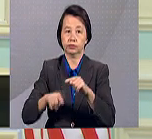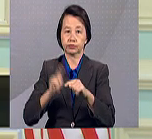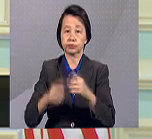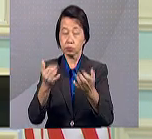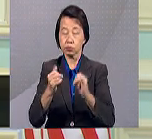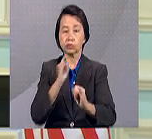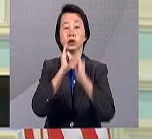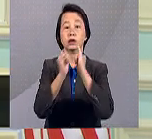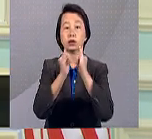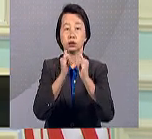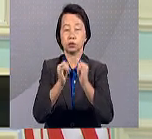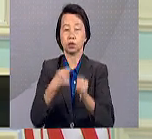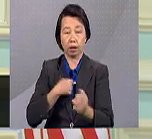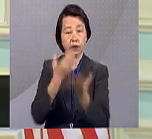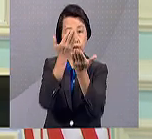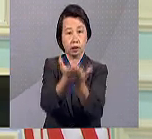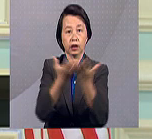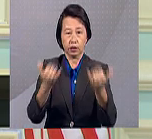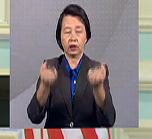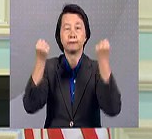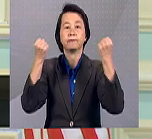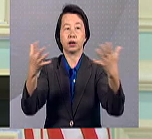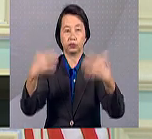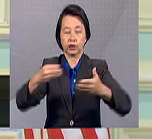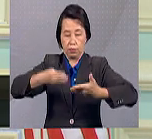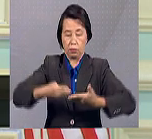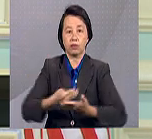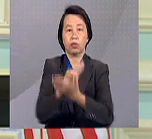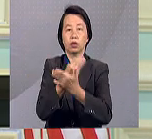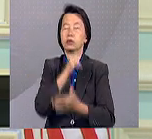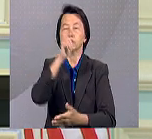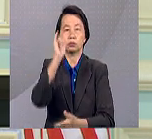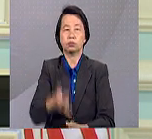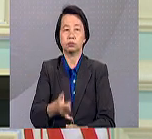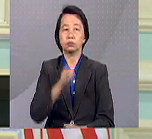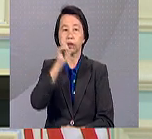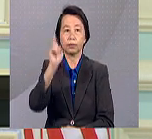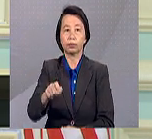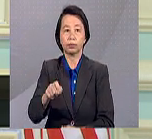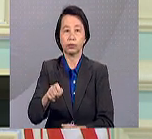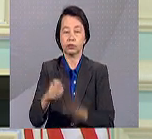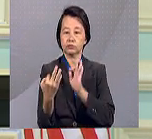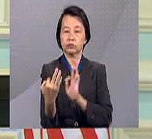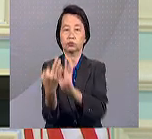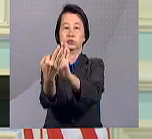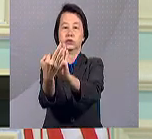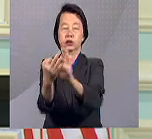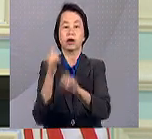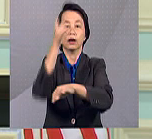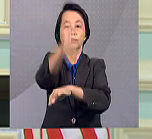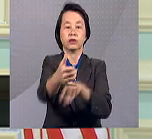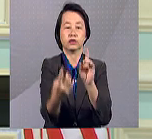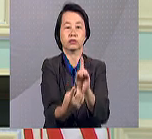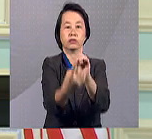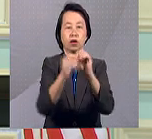nak interview saya dah carangkan. Sekarang ni zaman dah moden. Tak perlu bersemuka untuk interview.